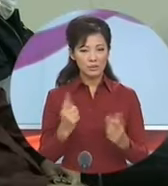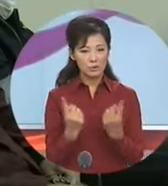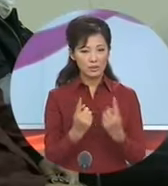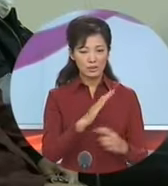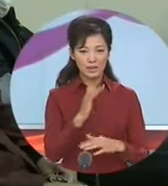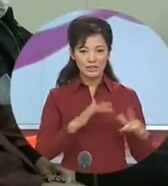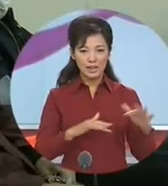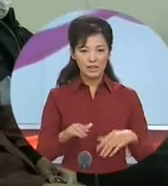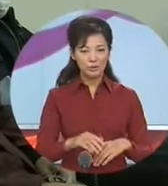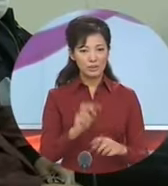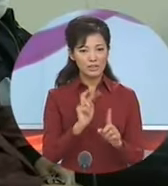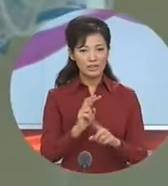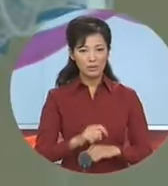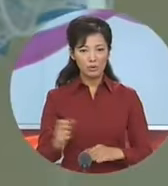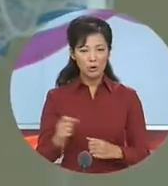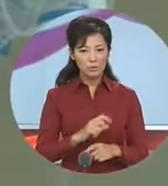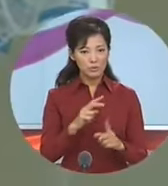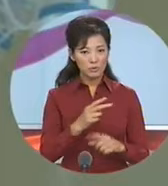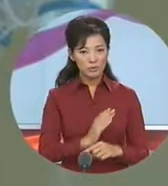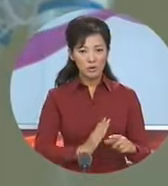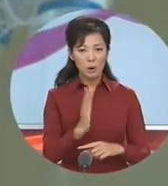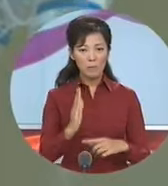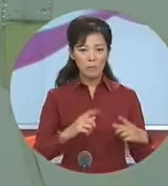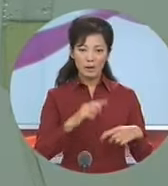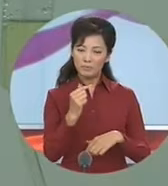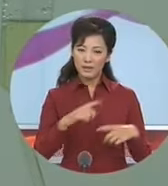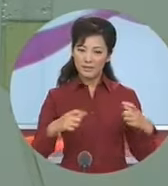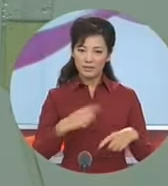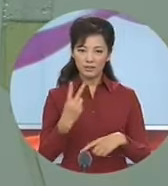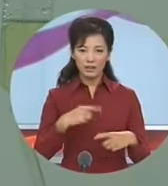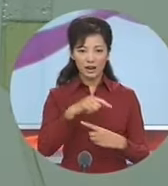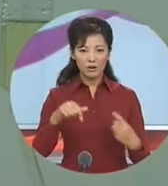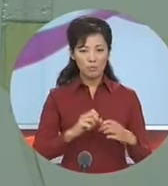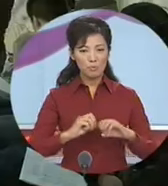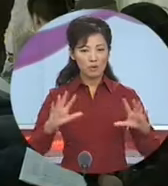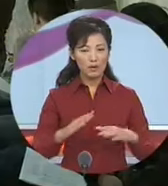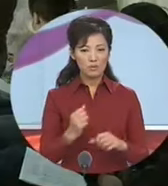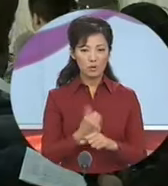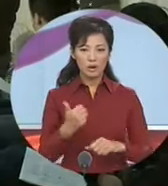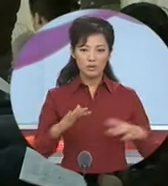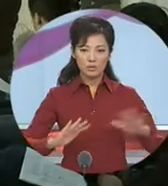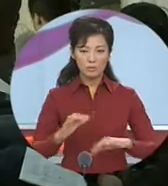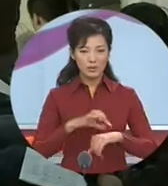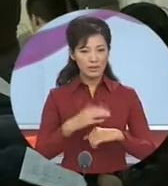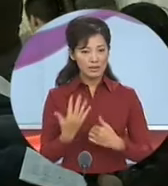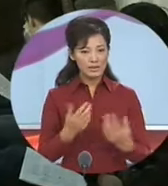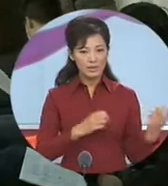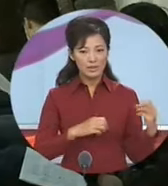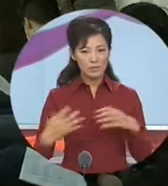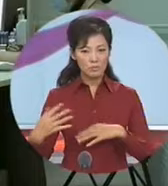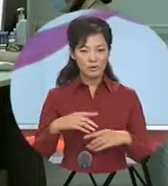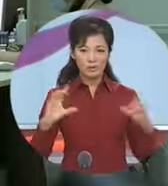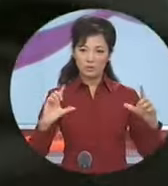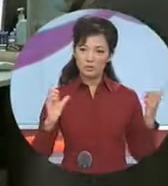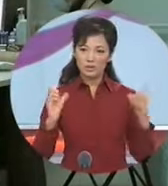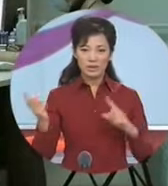型 H1N1 流感的监控，并敦促北半球国家为第二轮流感爆发做好准备，因为根据现在的传播趋势，许